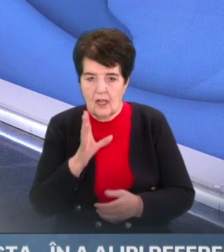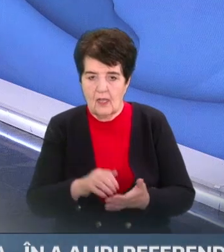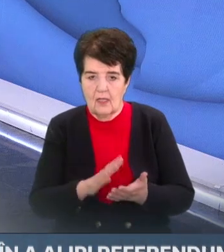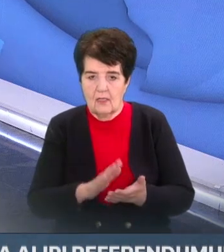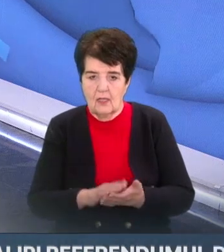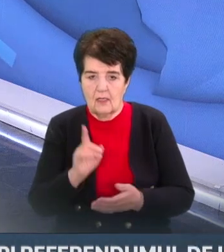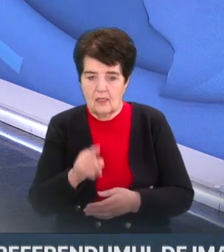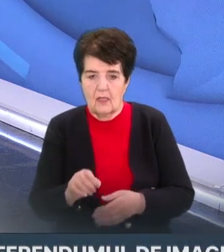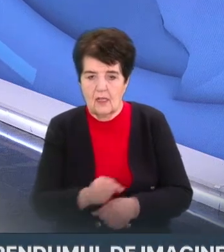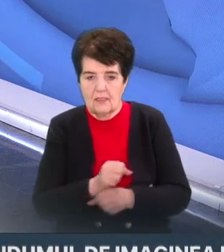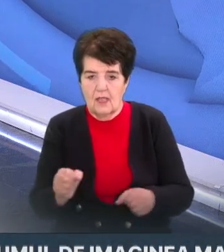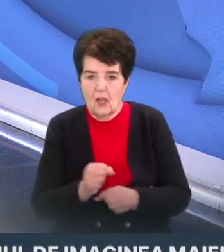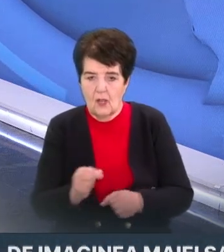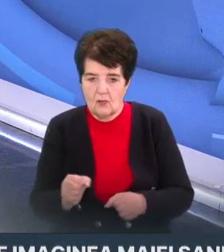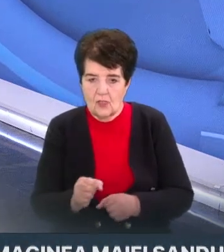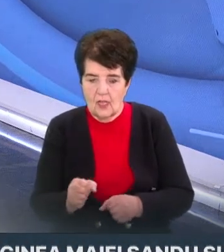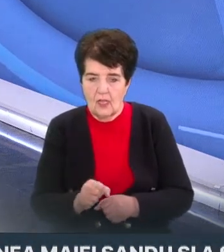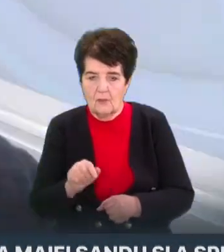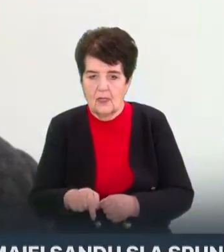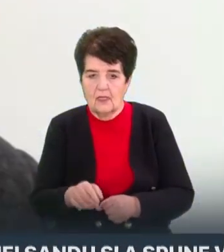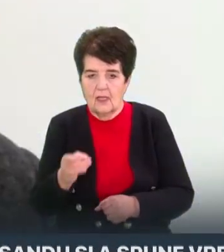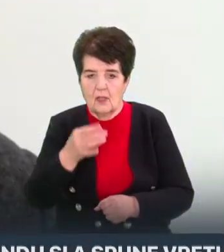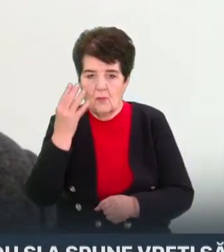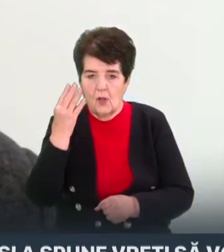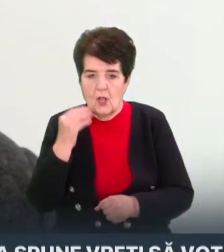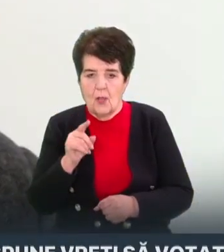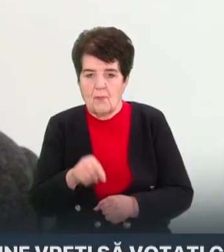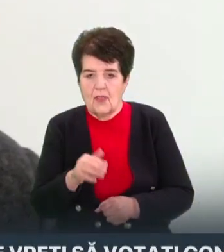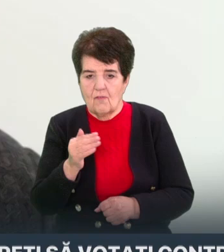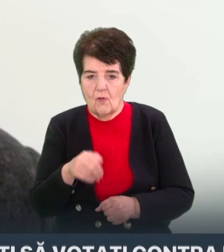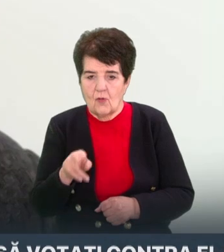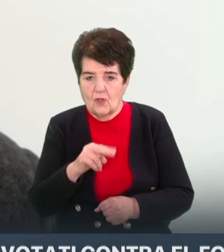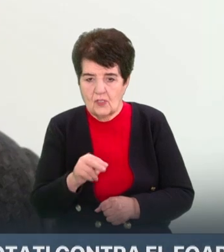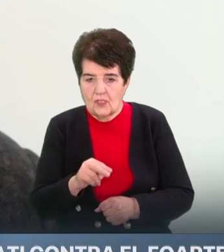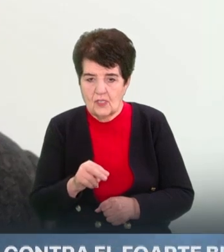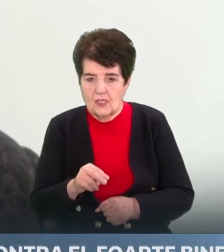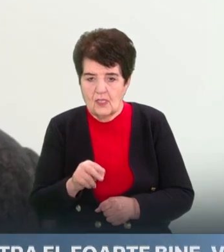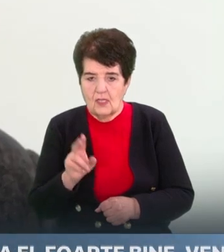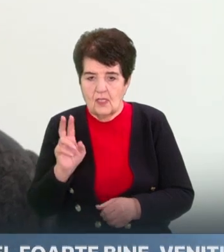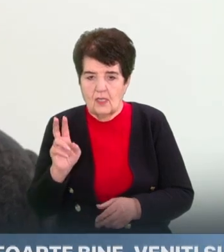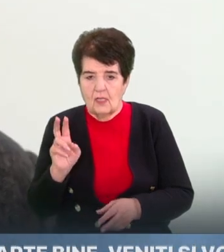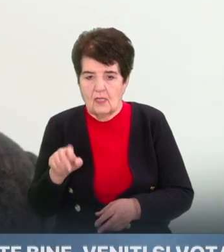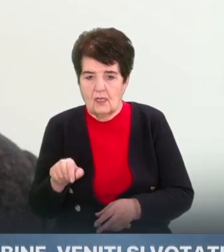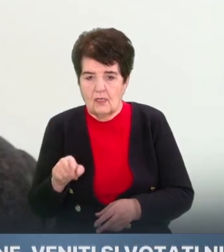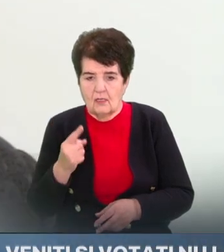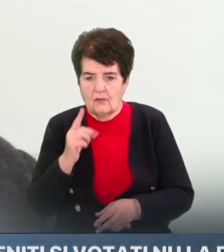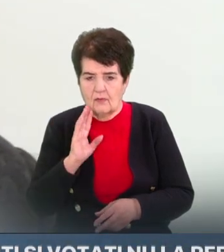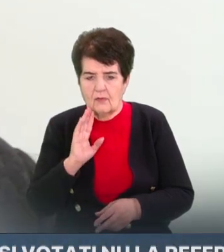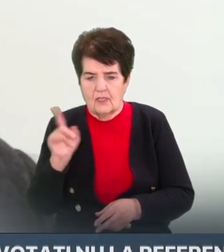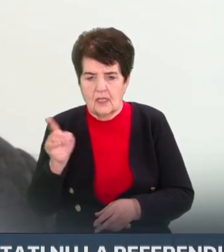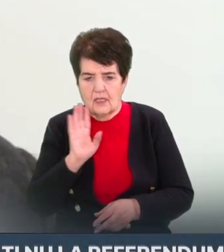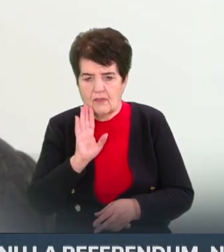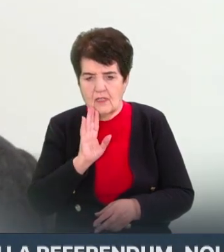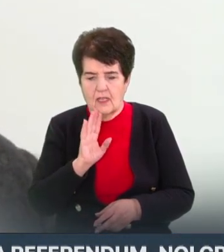să arunce în aer situația din Republica Moldova pe fondul anexării ilegale a Crimeei de către Federația Rusă